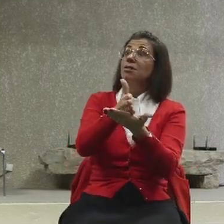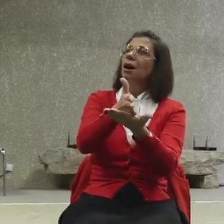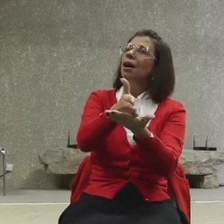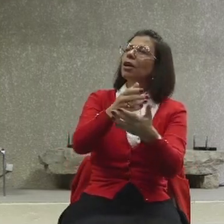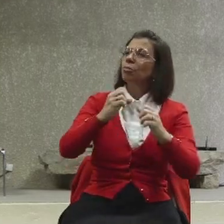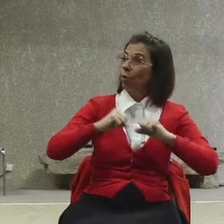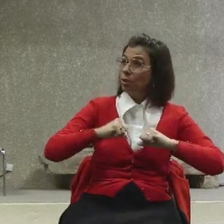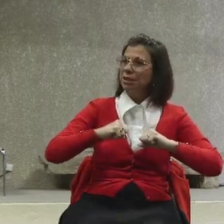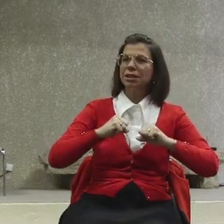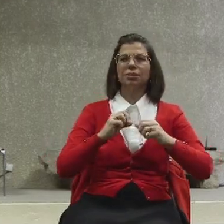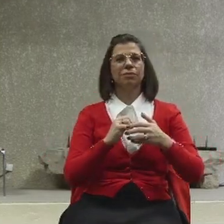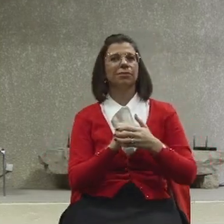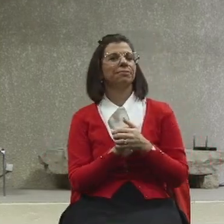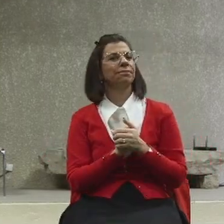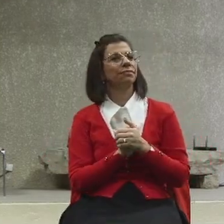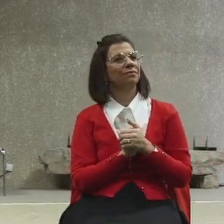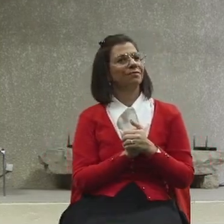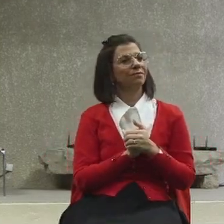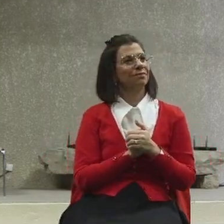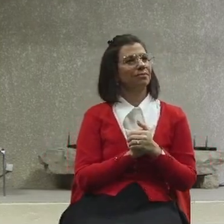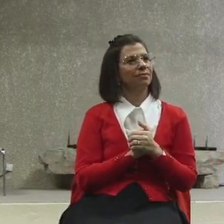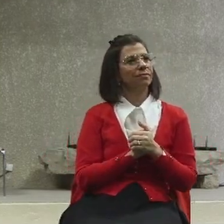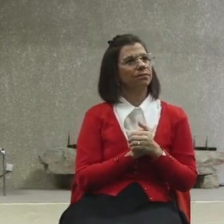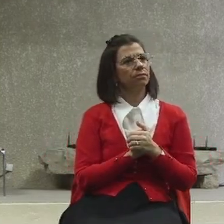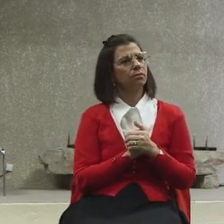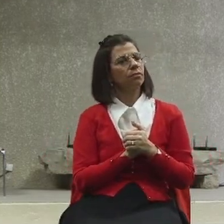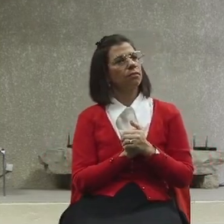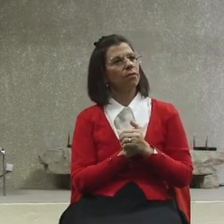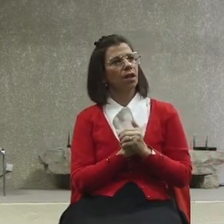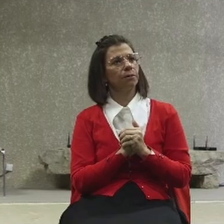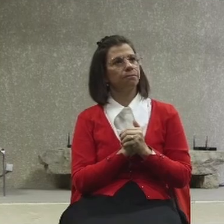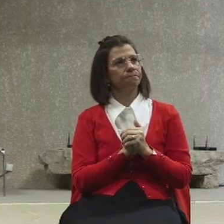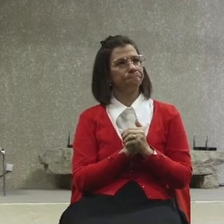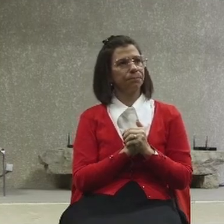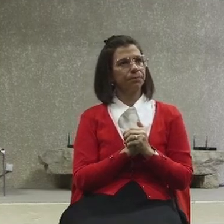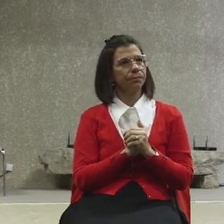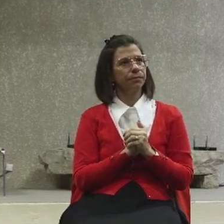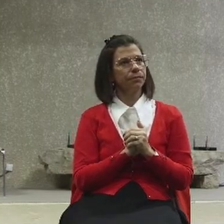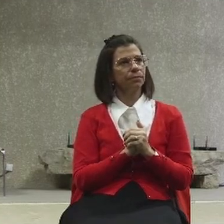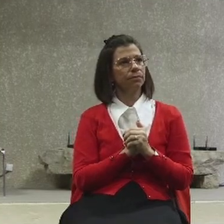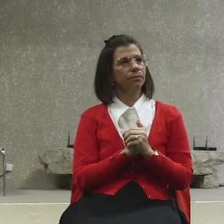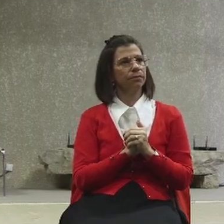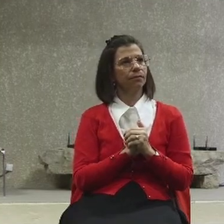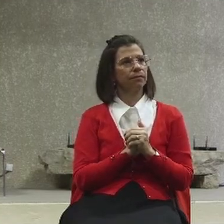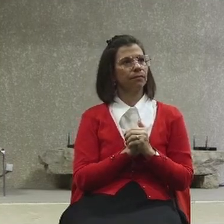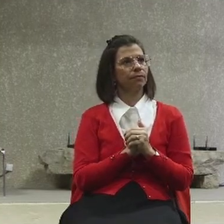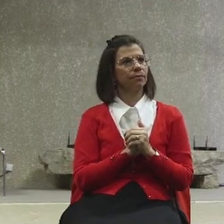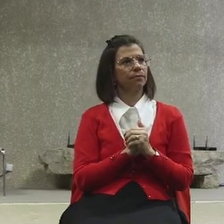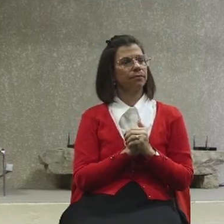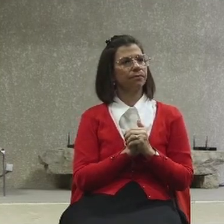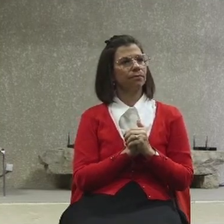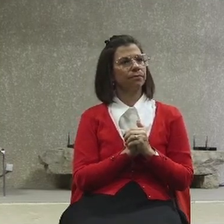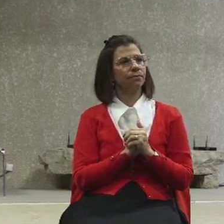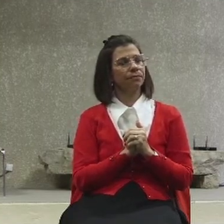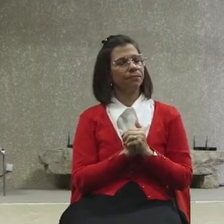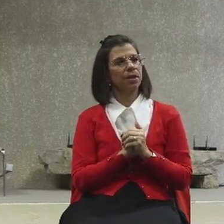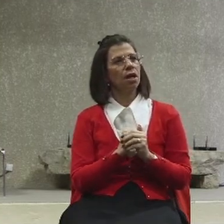conséquences de leur vie passée. Ceux qui ont été abandonnés, mais ceux qui ont aussi abandonné, il y en a aussi.